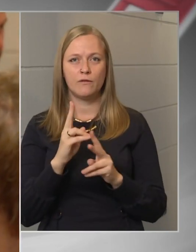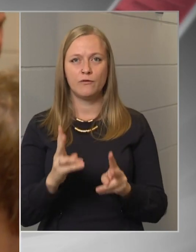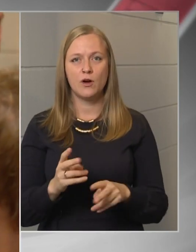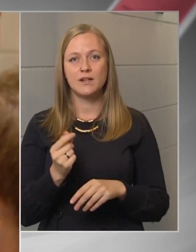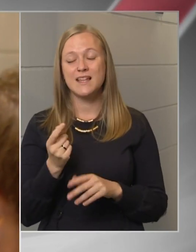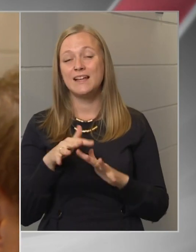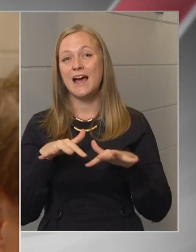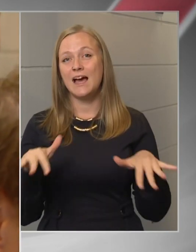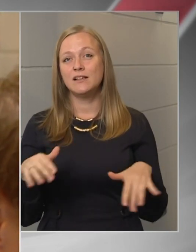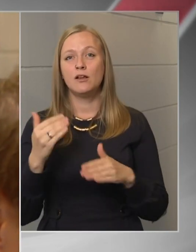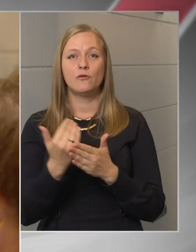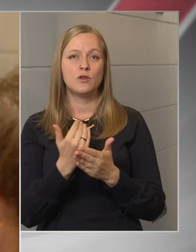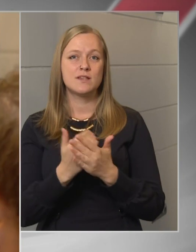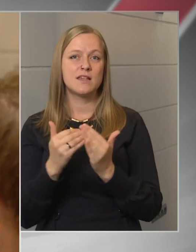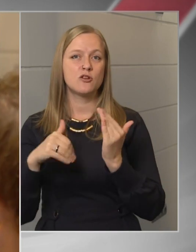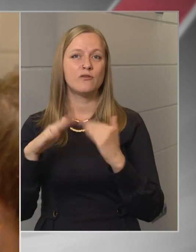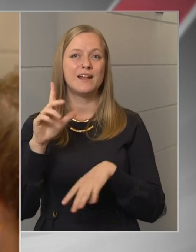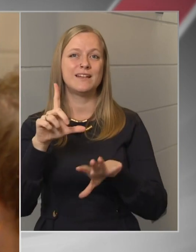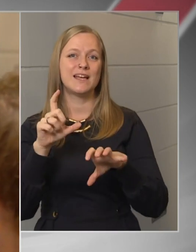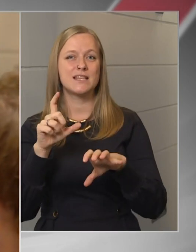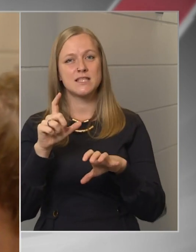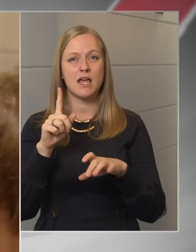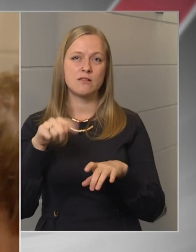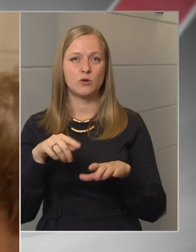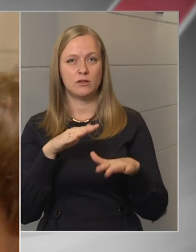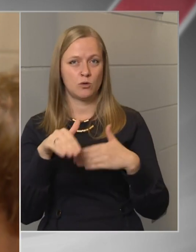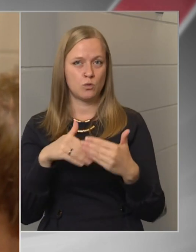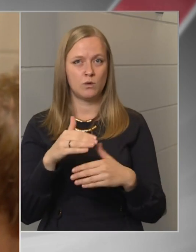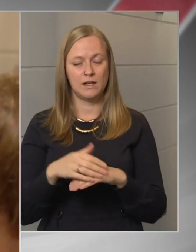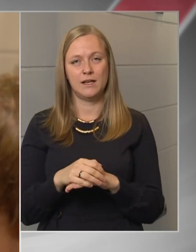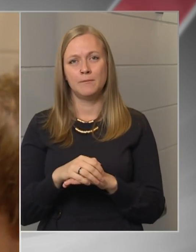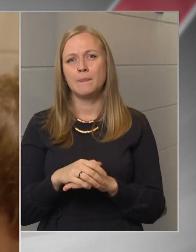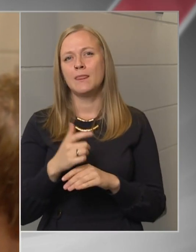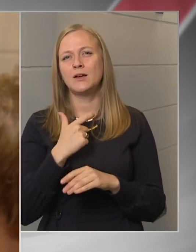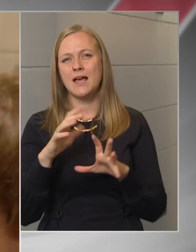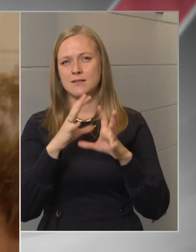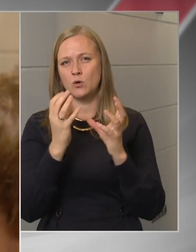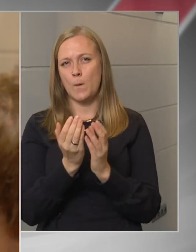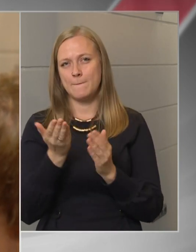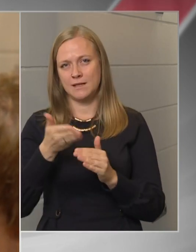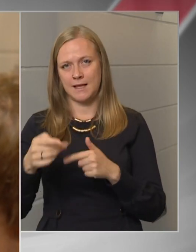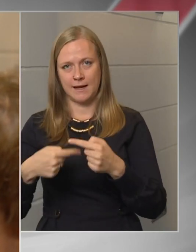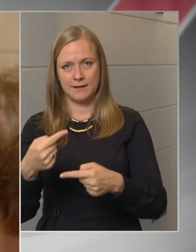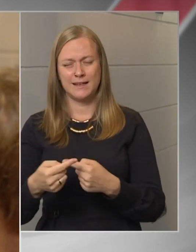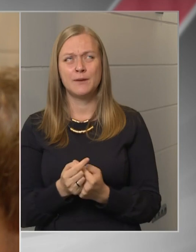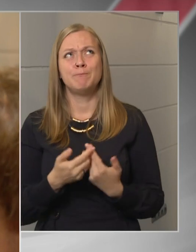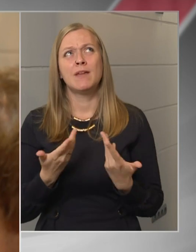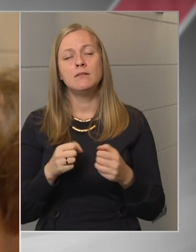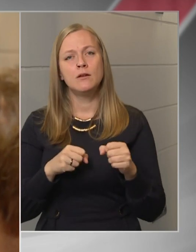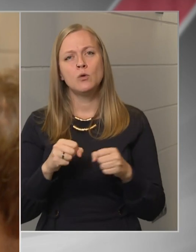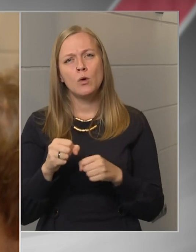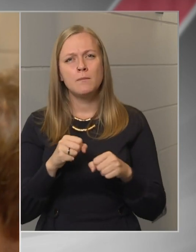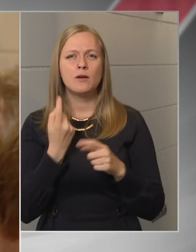míg az átlagfogyasztás fölött 700 forint körüli a gázköbmétere. Tehát gondolkodik-e a kormány azon, vagy